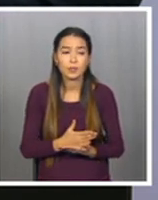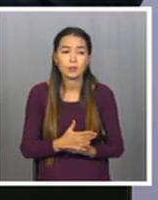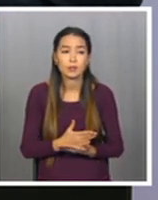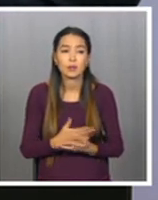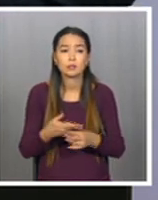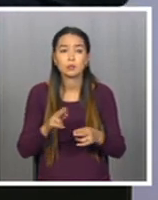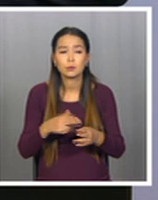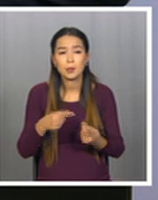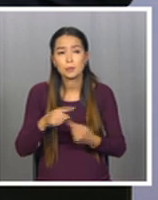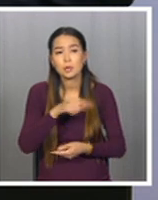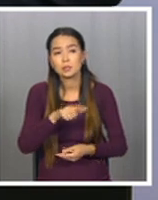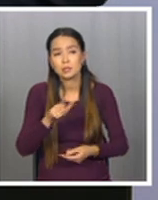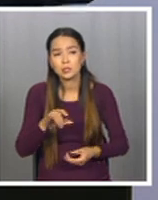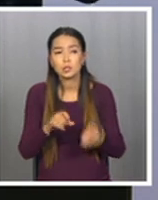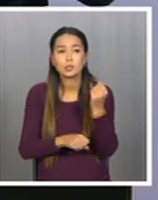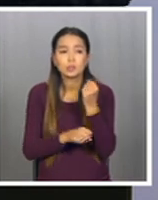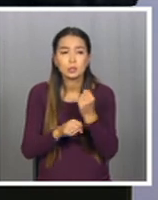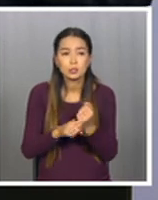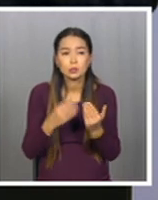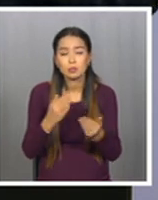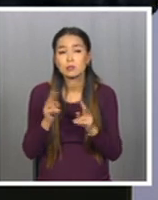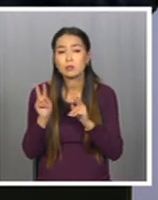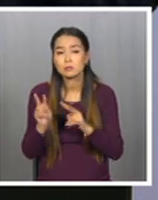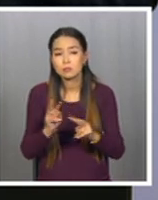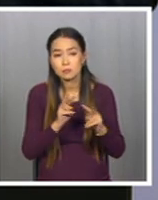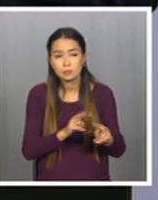орында адамдары мен жұмысшылардың тұратын бақылау кеңесіне